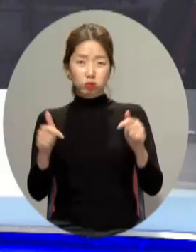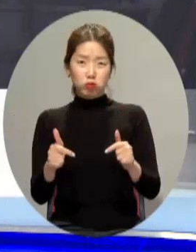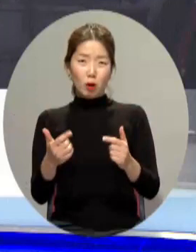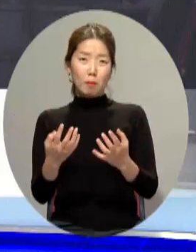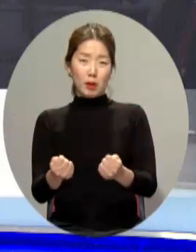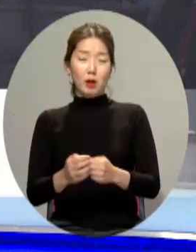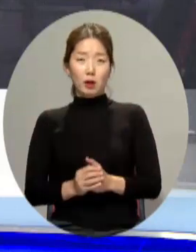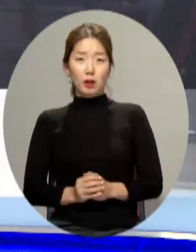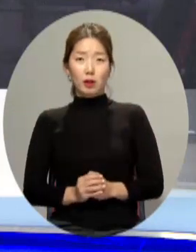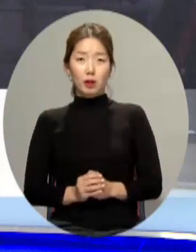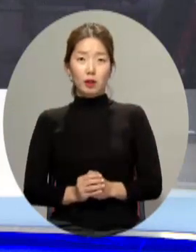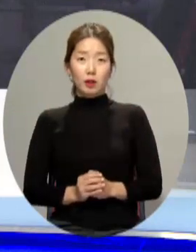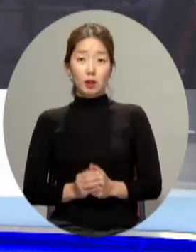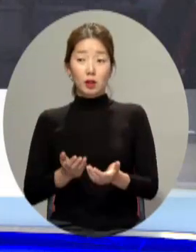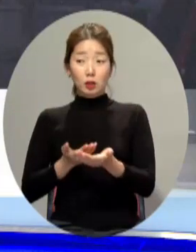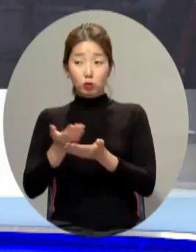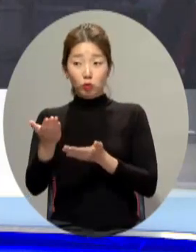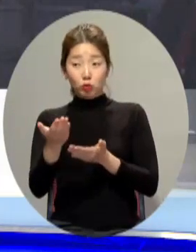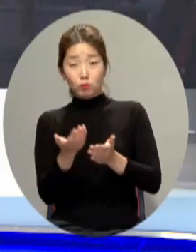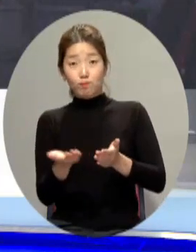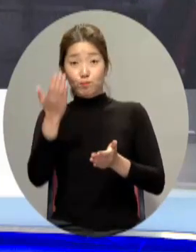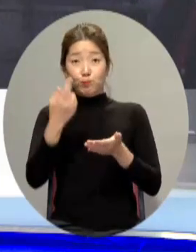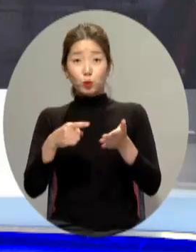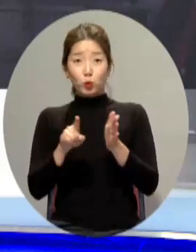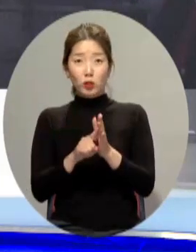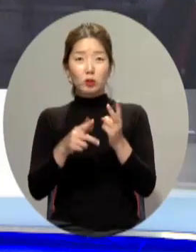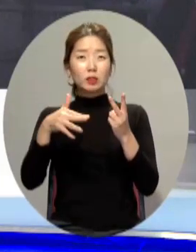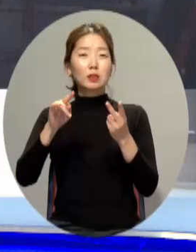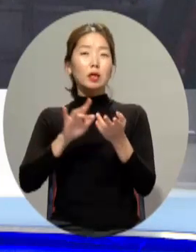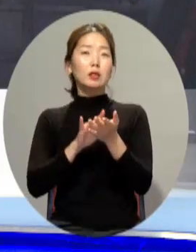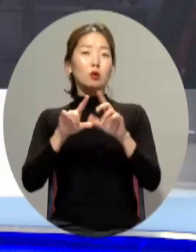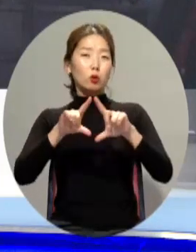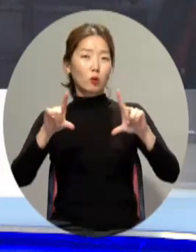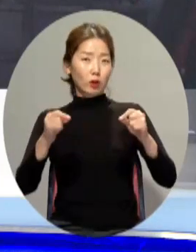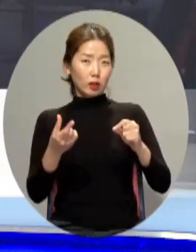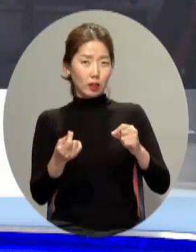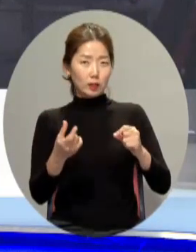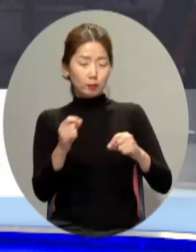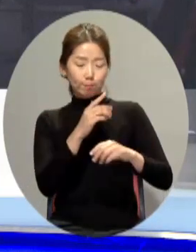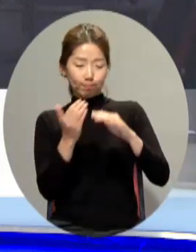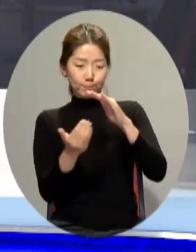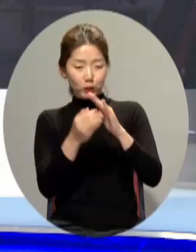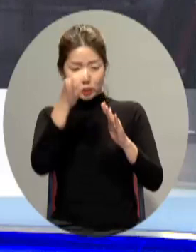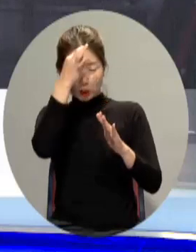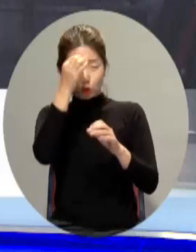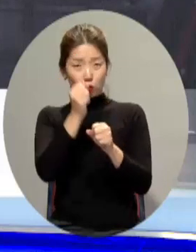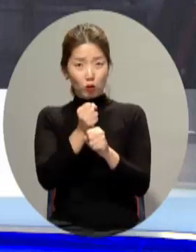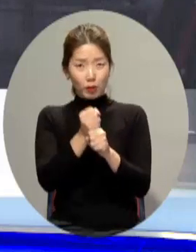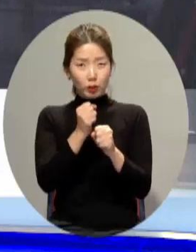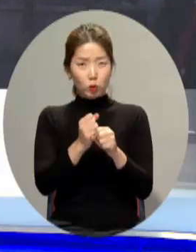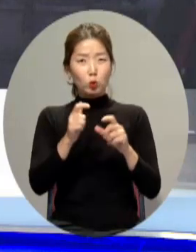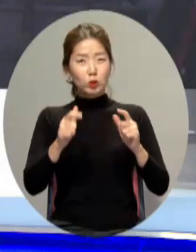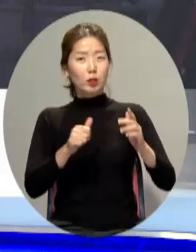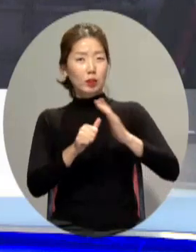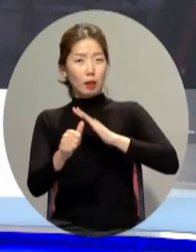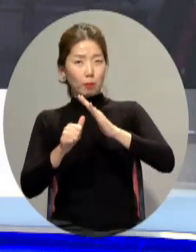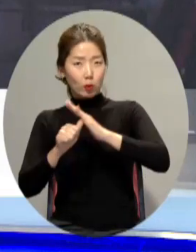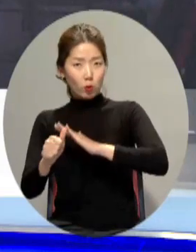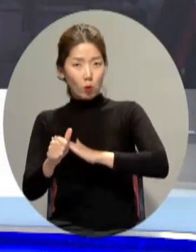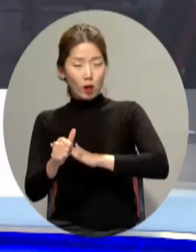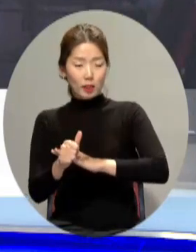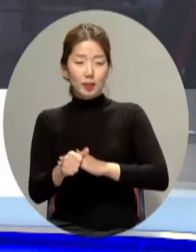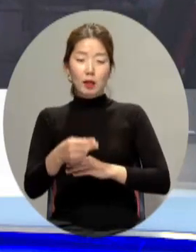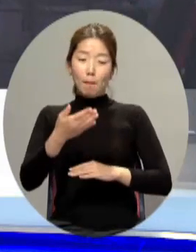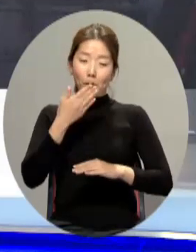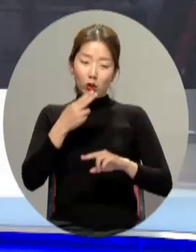수 있는데요. 수출 반등을 위해서는 2차 전지 같은 첨단 업종을 육성하고 지역의 대표적인